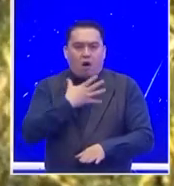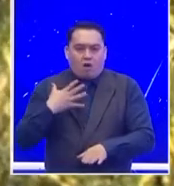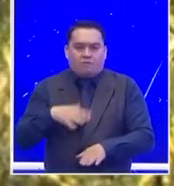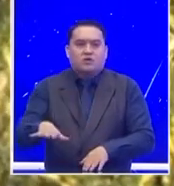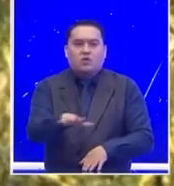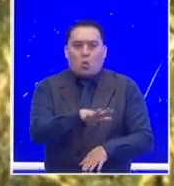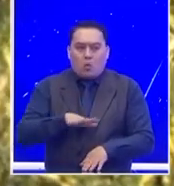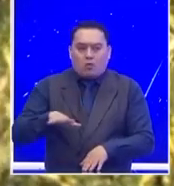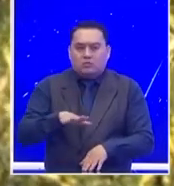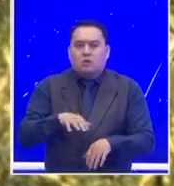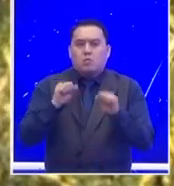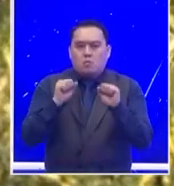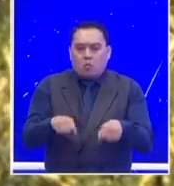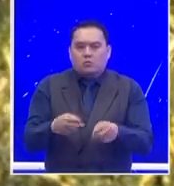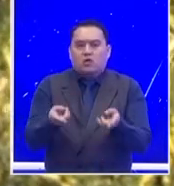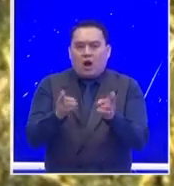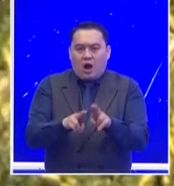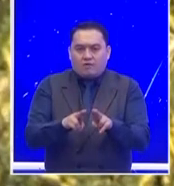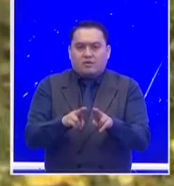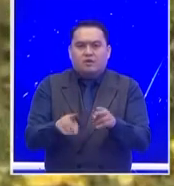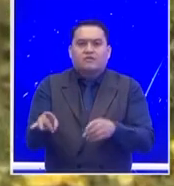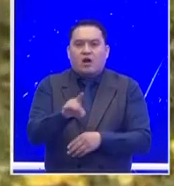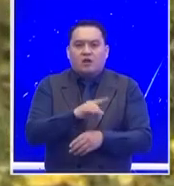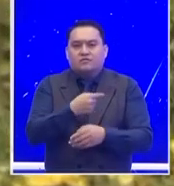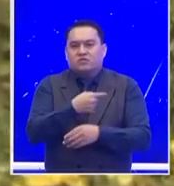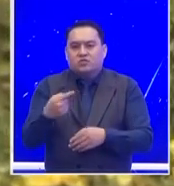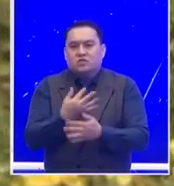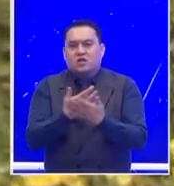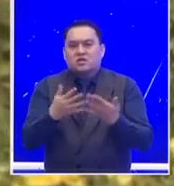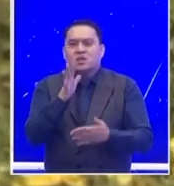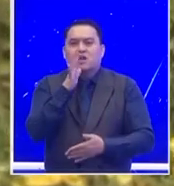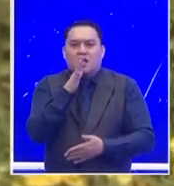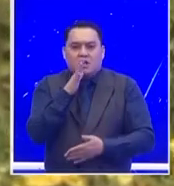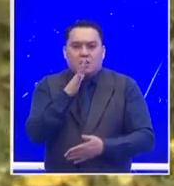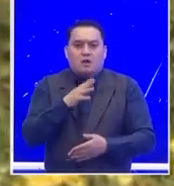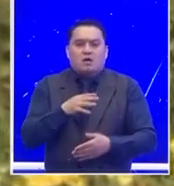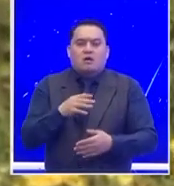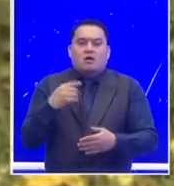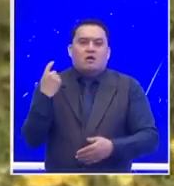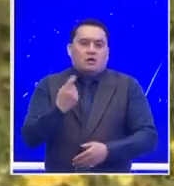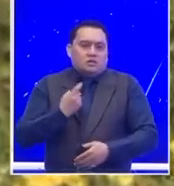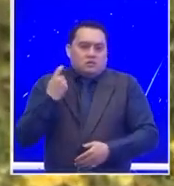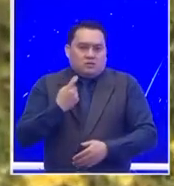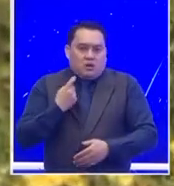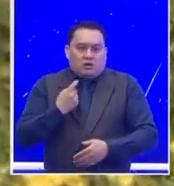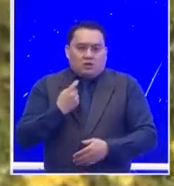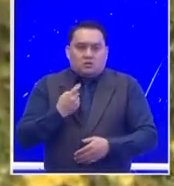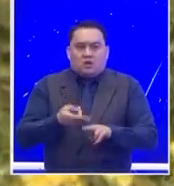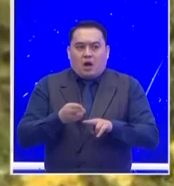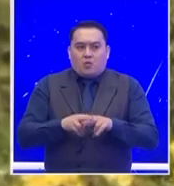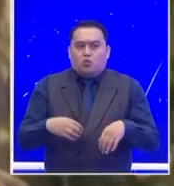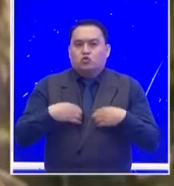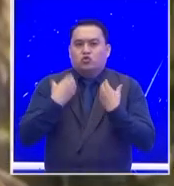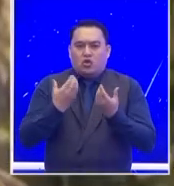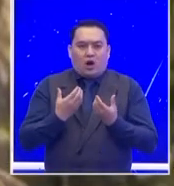Африканском роге. Саранча может оставаться в пострадавших районах в течение нескольких лет. Фермерам Кении, для которой это самое